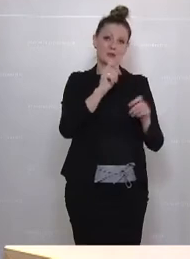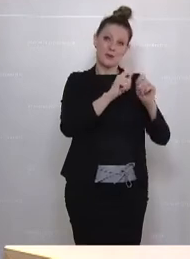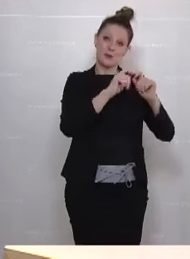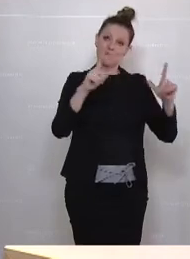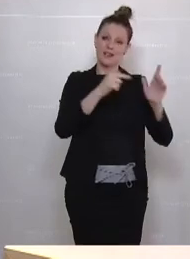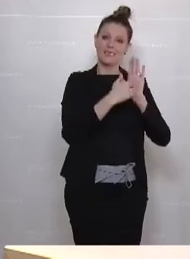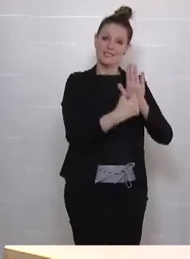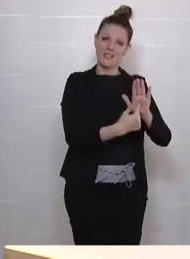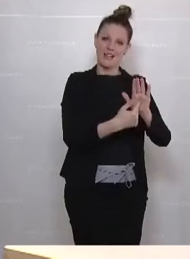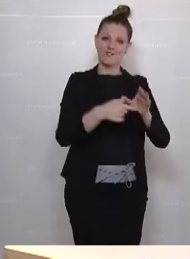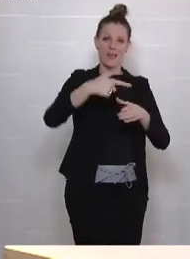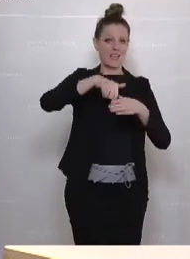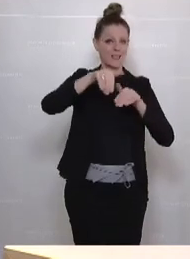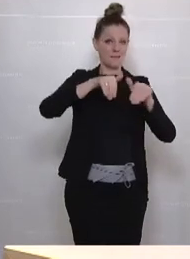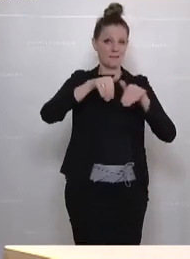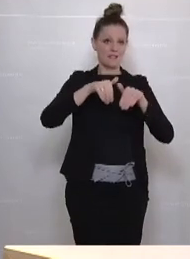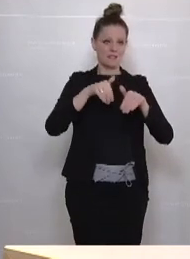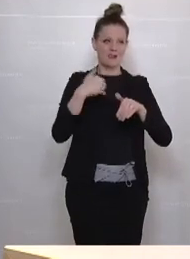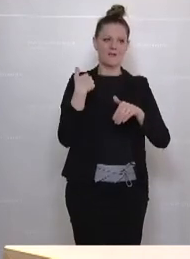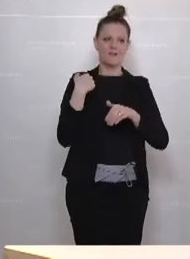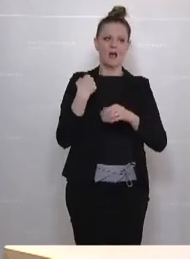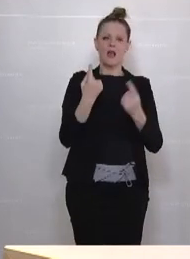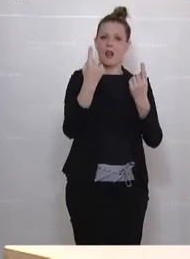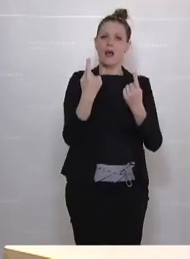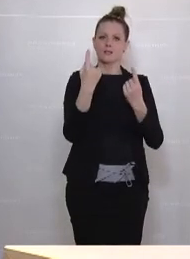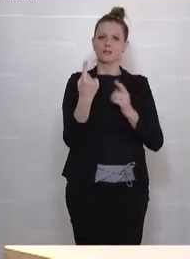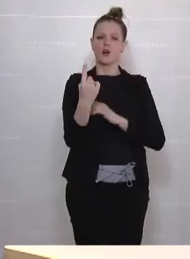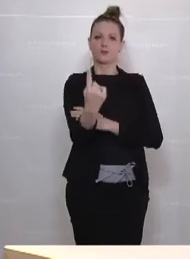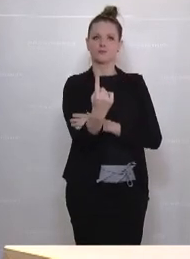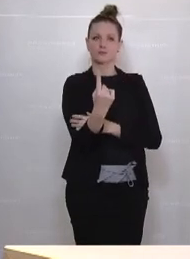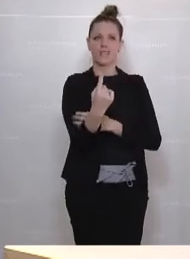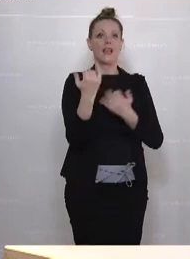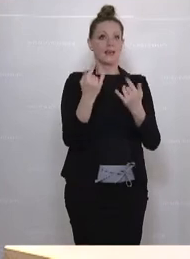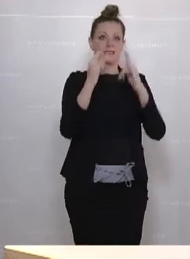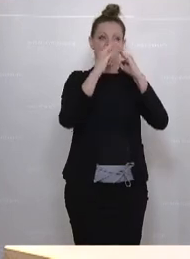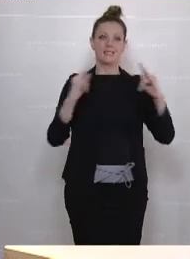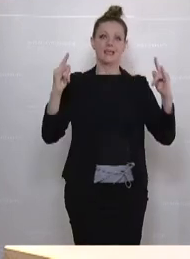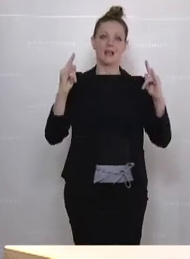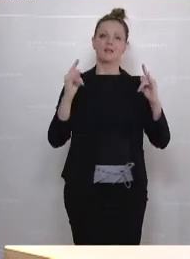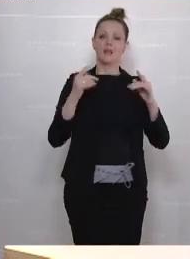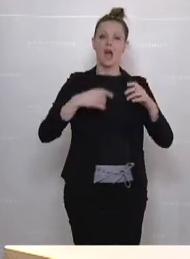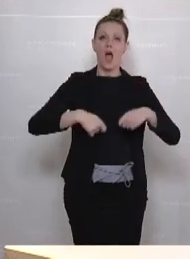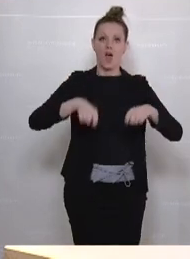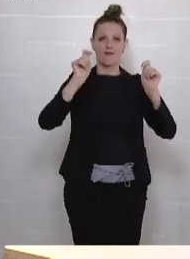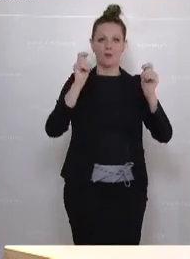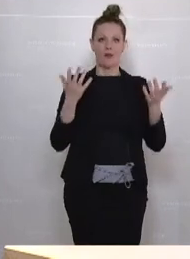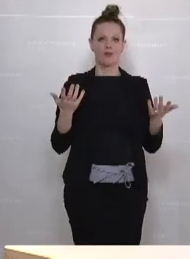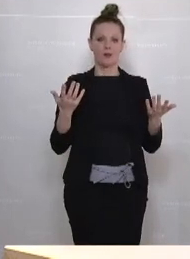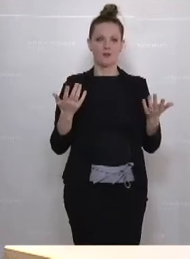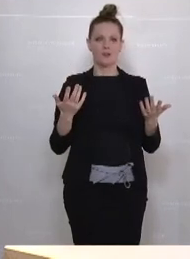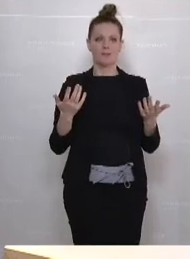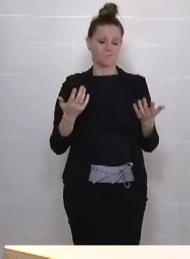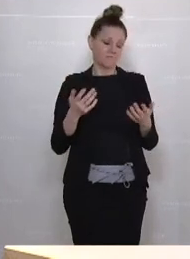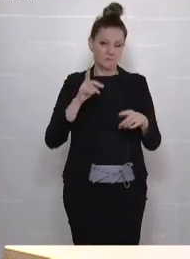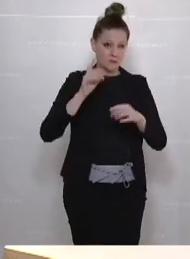Innenminister vor einen LKW gestellt hat und gesagt, da werden jetzt Zelte gebaut. Es hat aber nicht funktioniert und deswegen würde ich mich sehr freuen